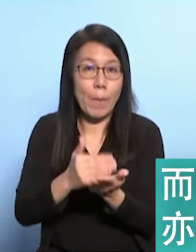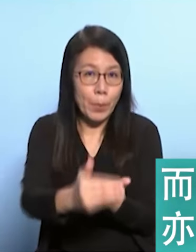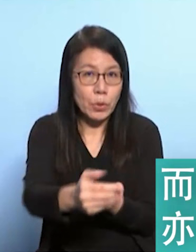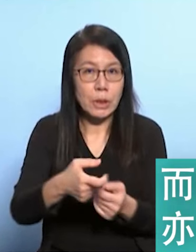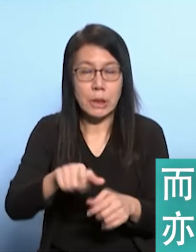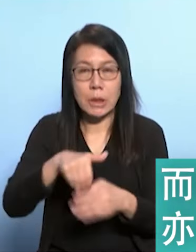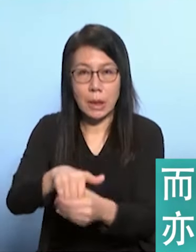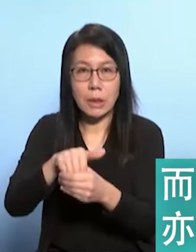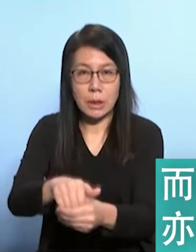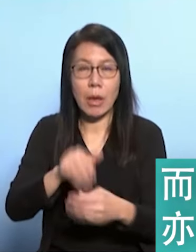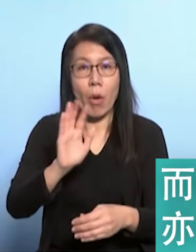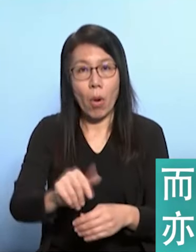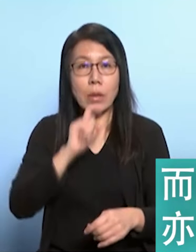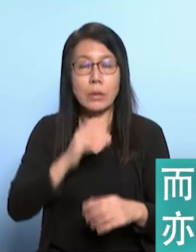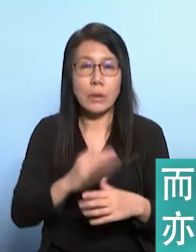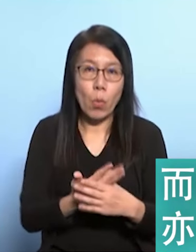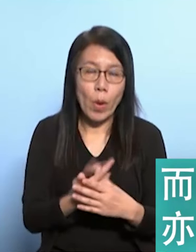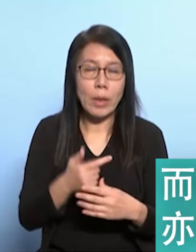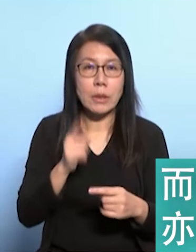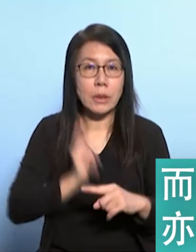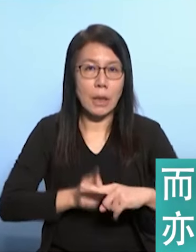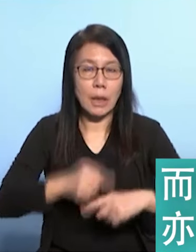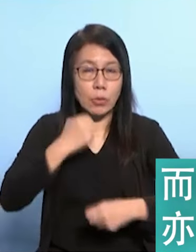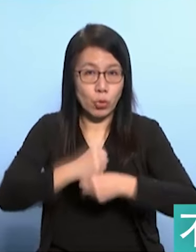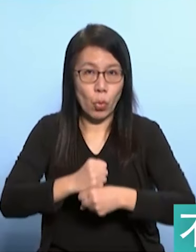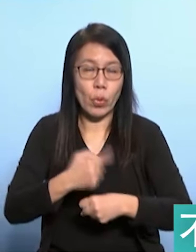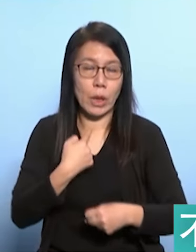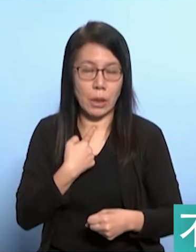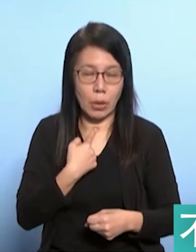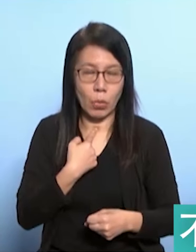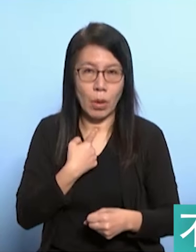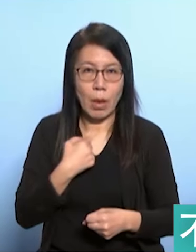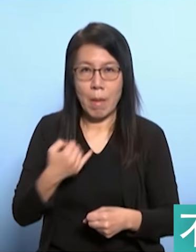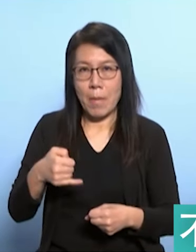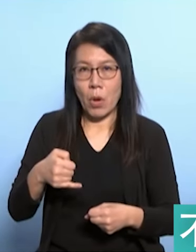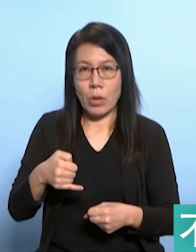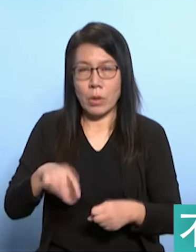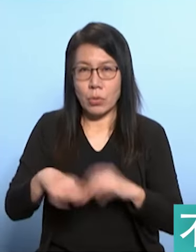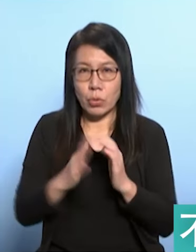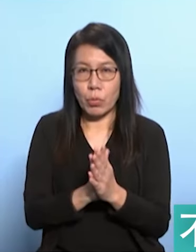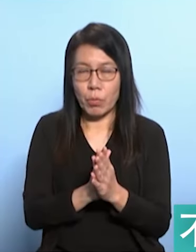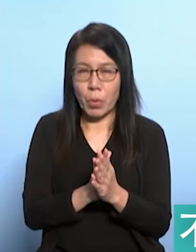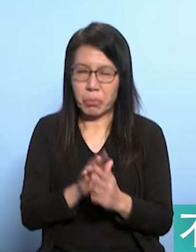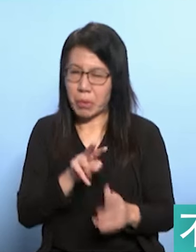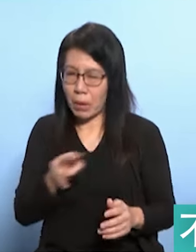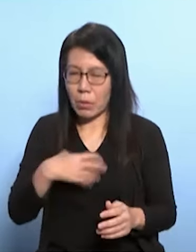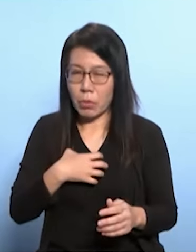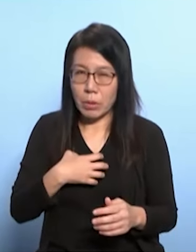請亦可能是基於實際運作需要，是不宜一刀切地負面